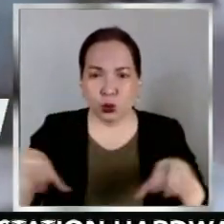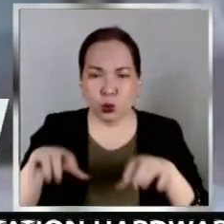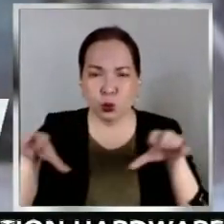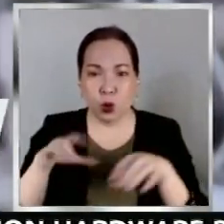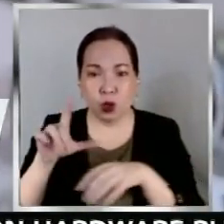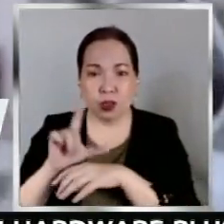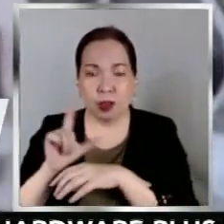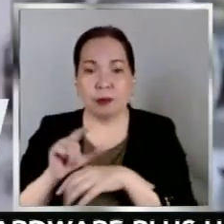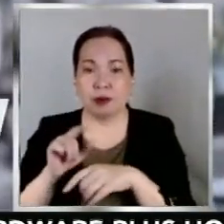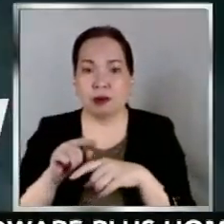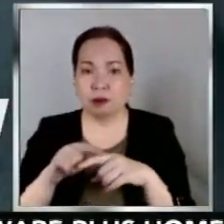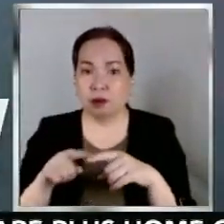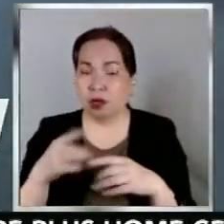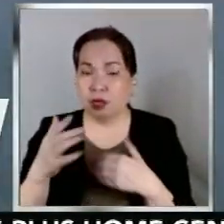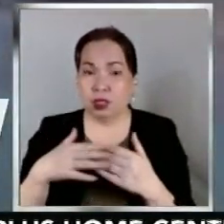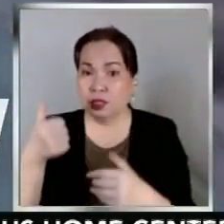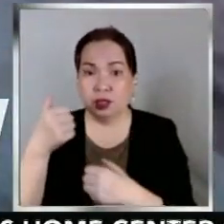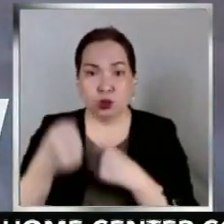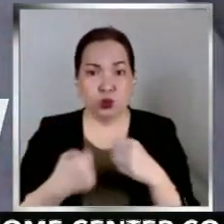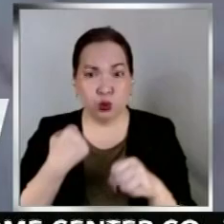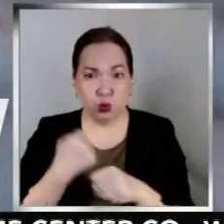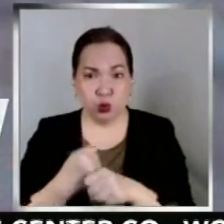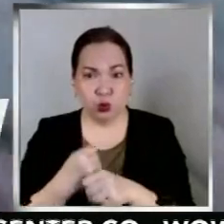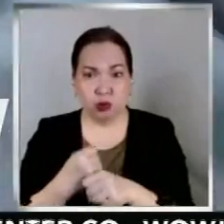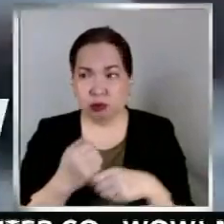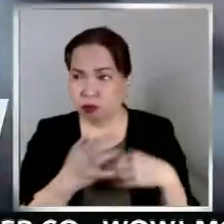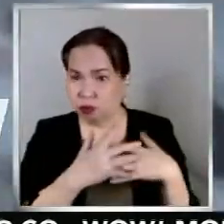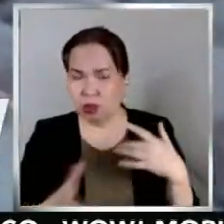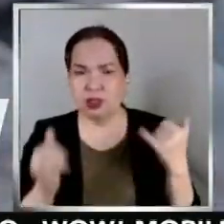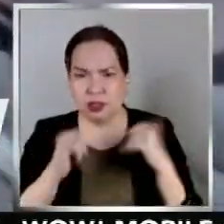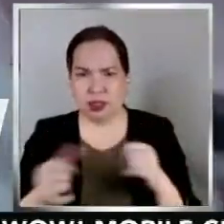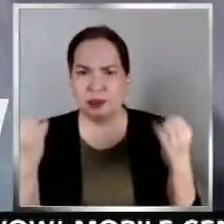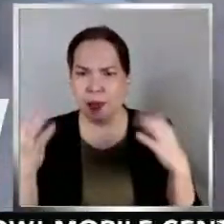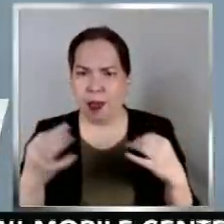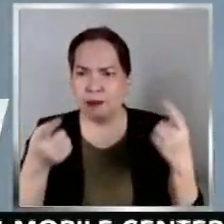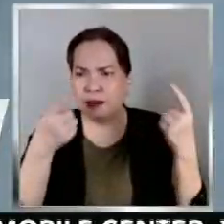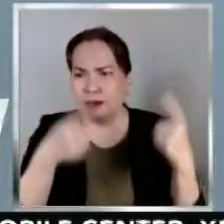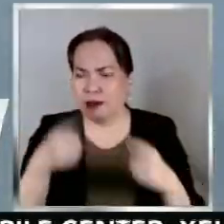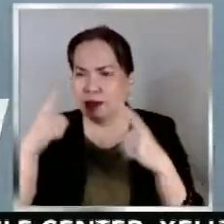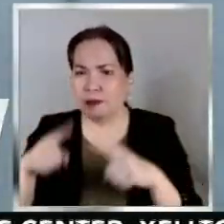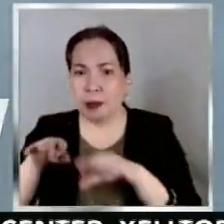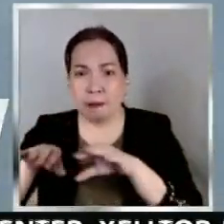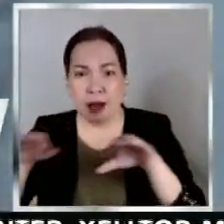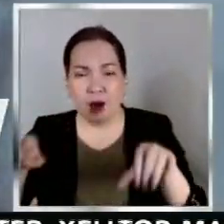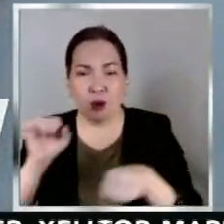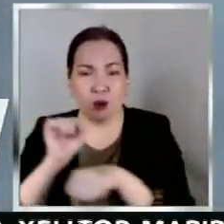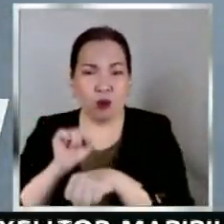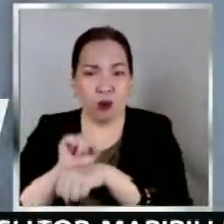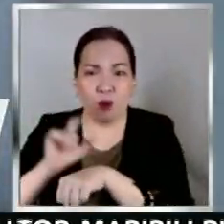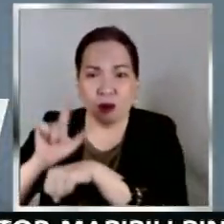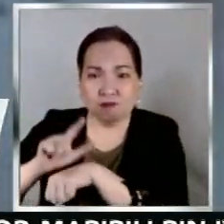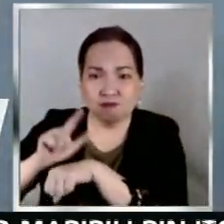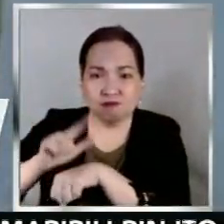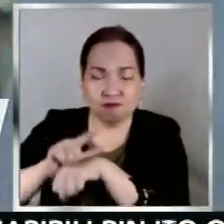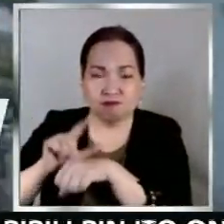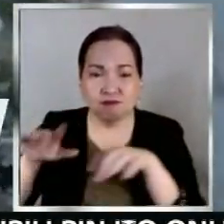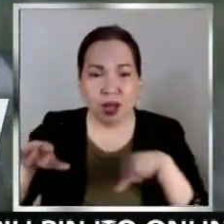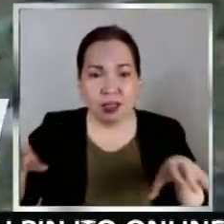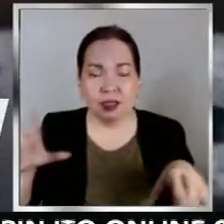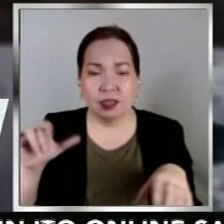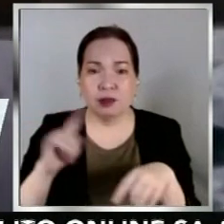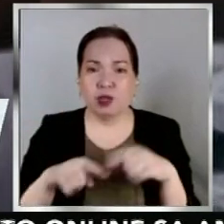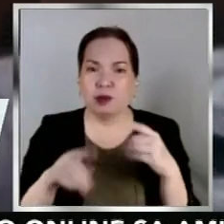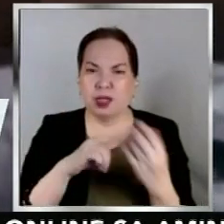ang mga kaso ng child labor sa bansa. Sa 31.7 million na kabataan sa Pilipinas noong 2020 na nasa edad